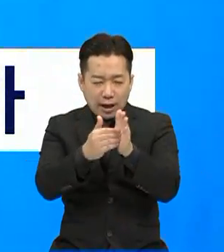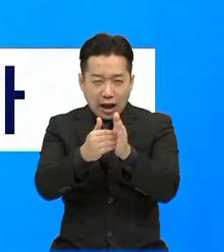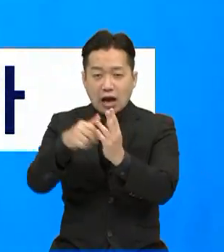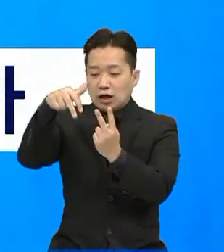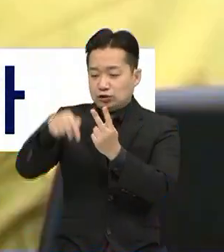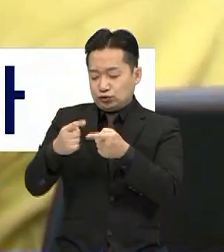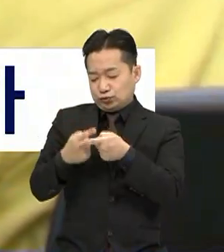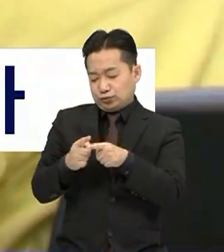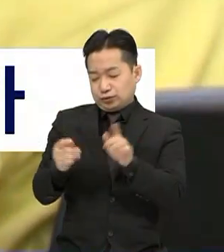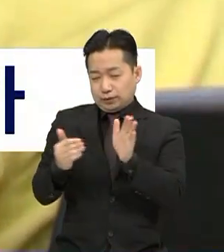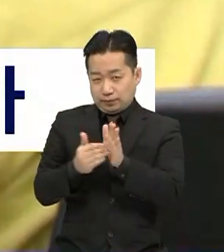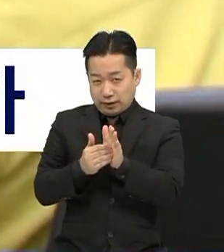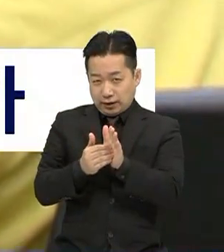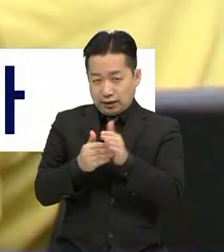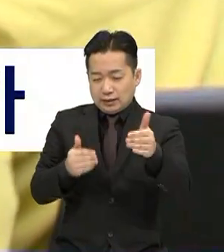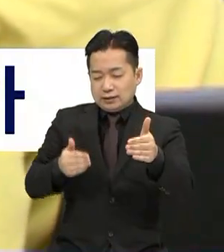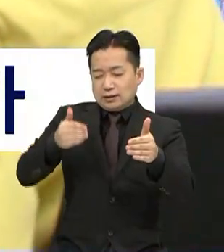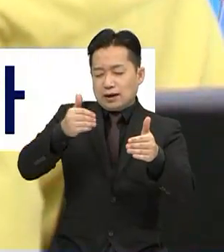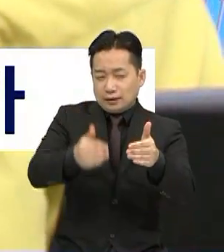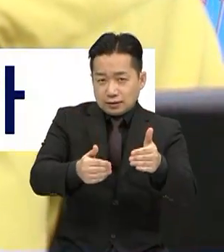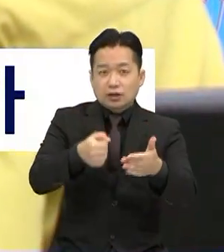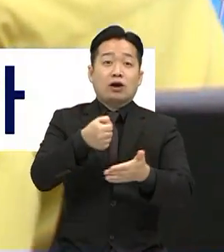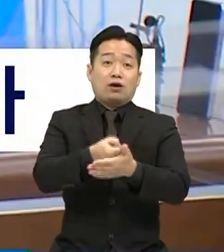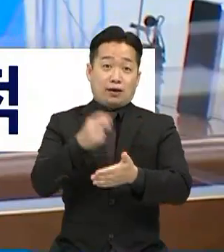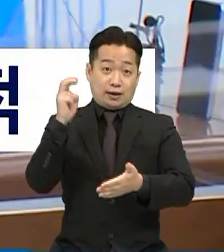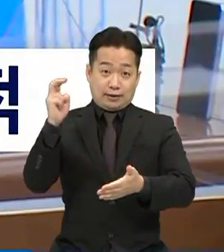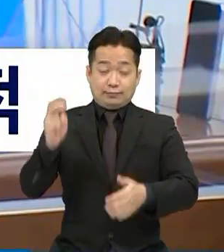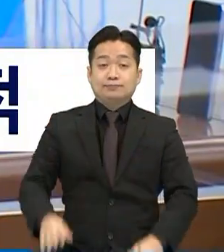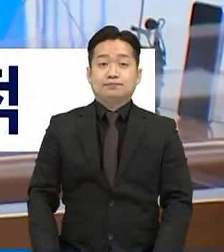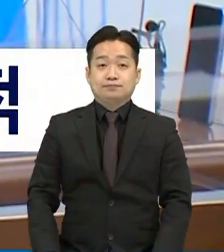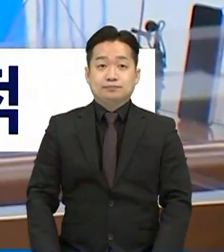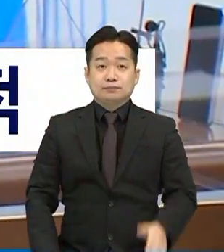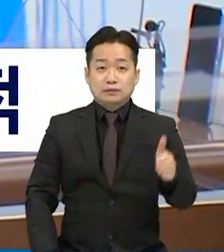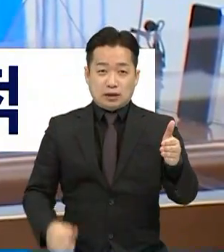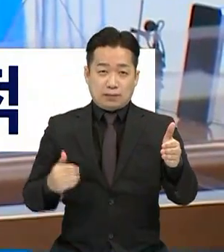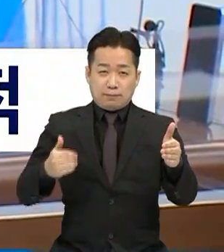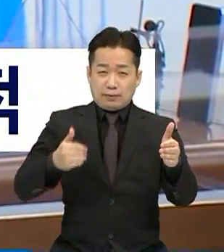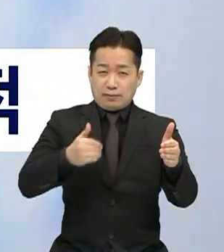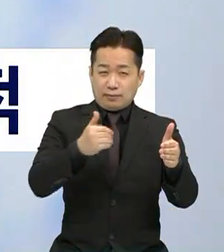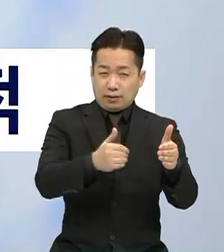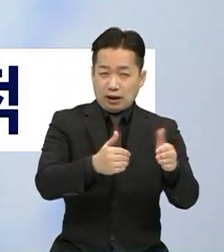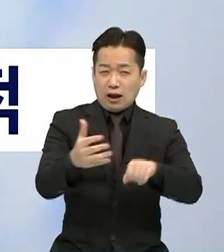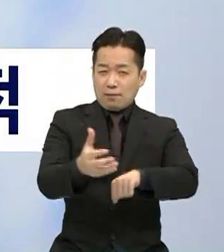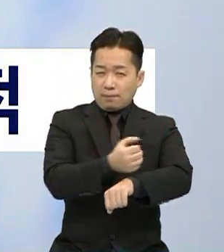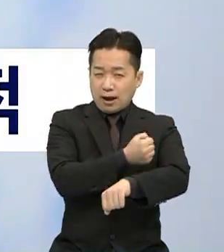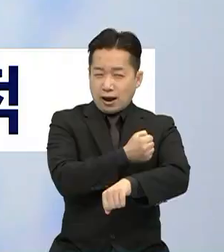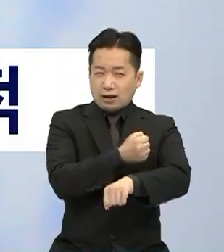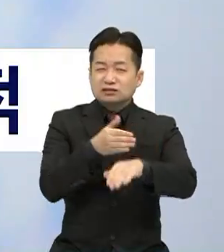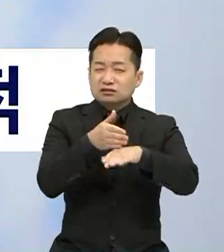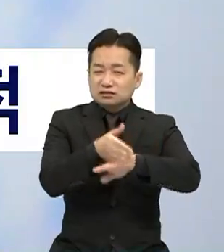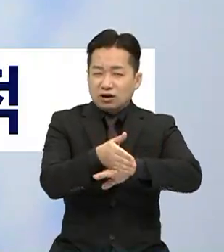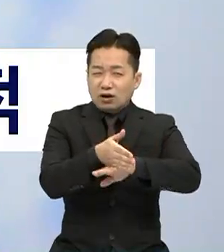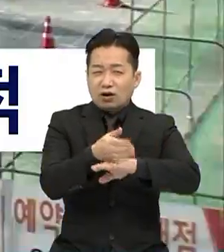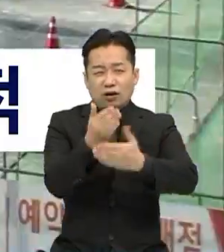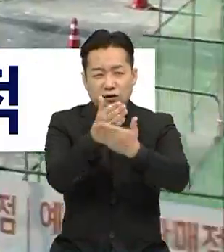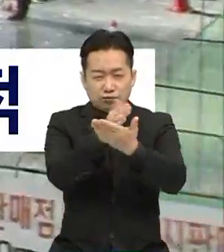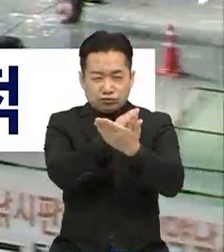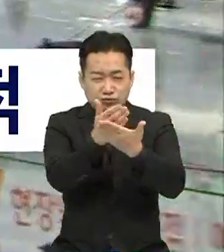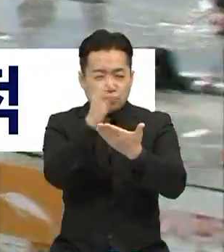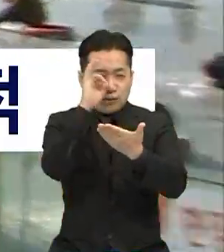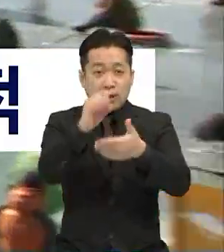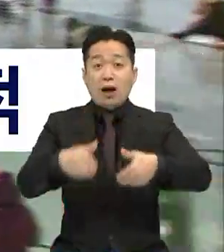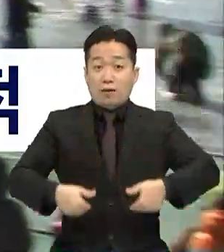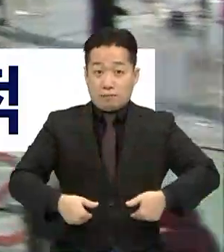기간을 거쳐 다음 단계로 넘어갈지 결정합니다. 단계 전환이 빨라질 수도 늦어질 수도 있다는 겁니다.